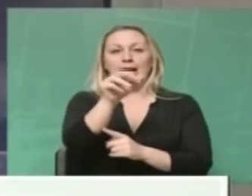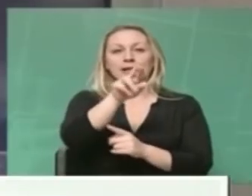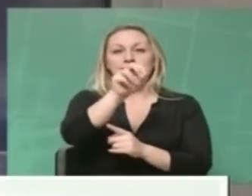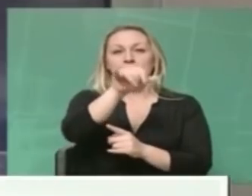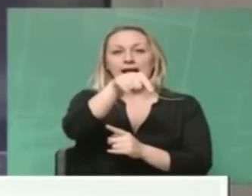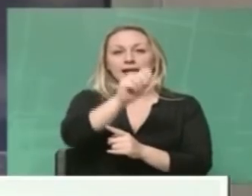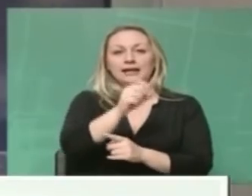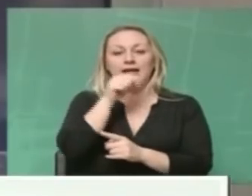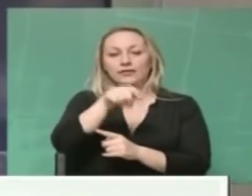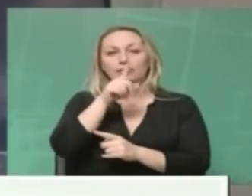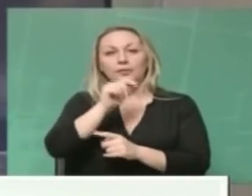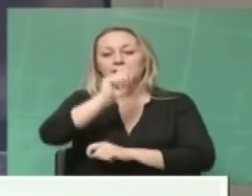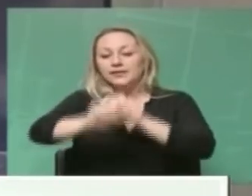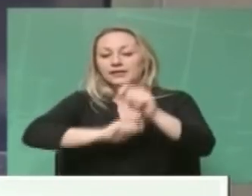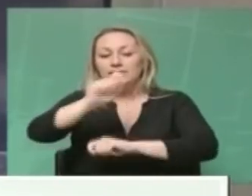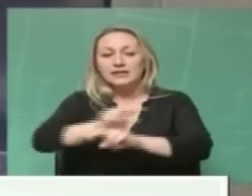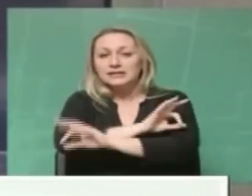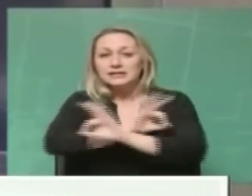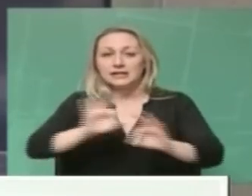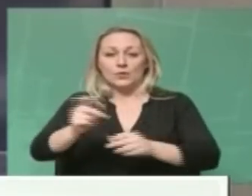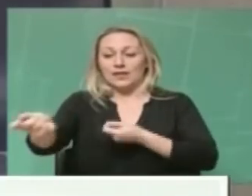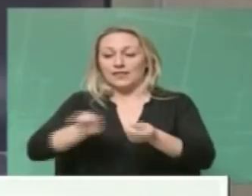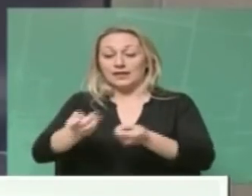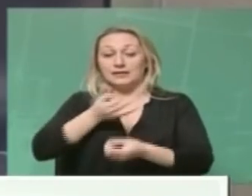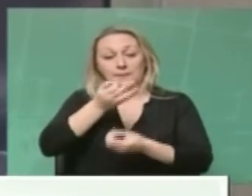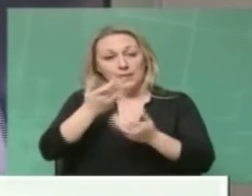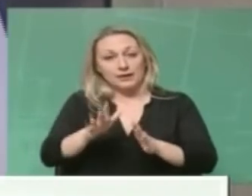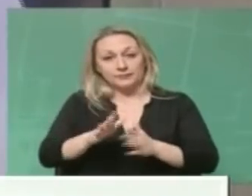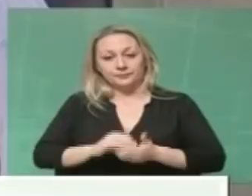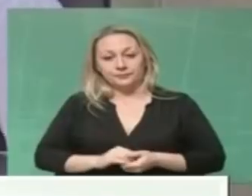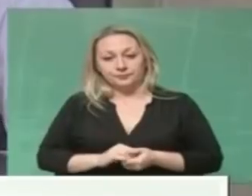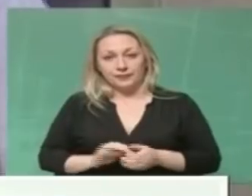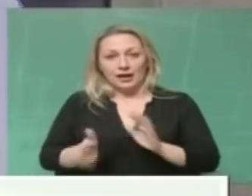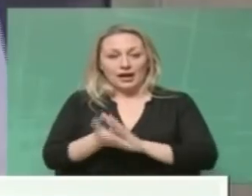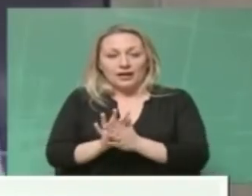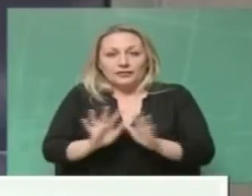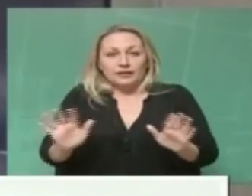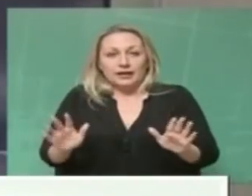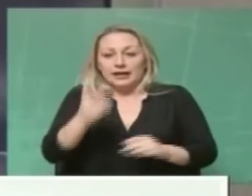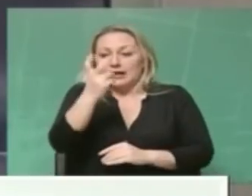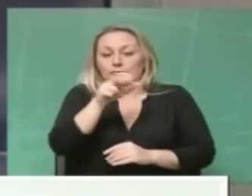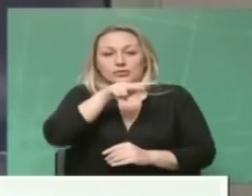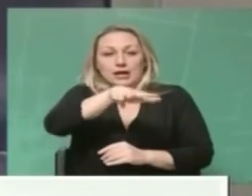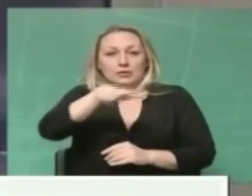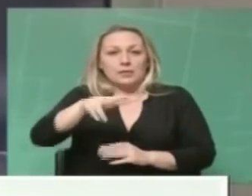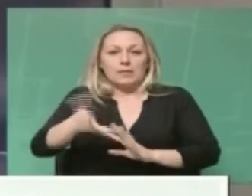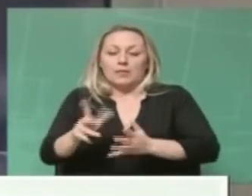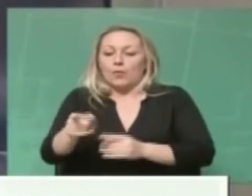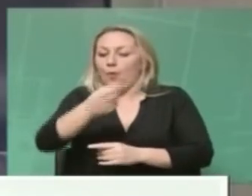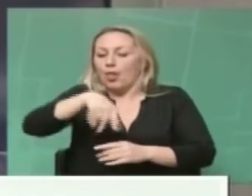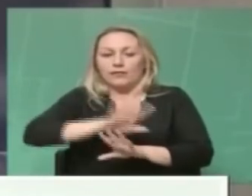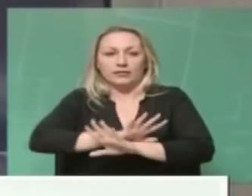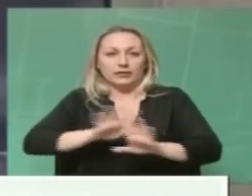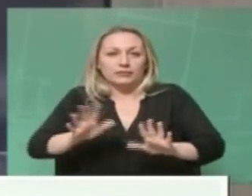πλήρως, το είχε ήδη πει η διοίκηση. Λοιπόν, αυτά είναι τα 20 εκατομμύρια πάνω κάτω. Και αν